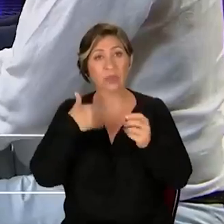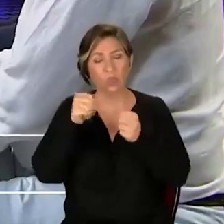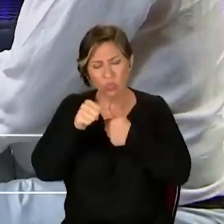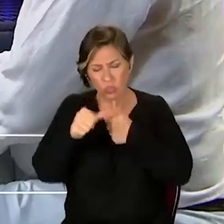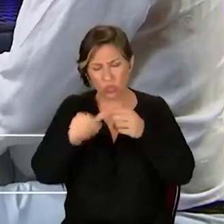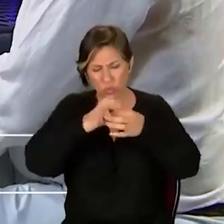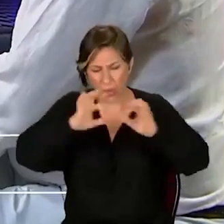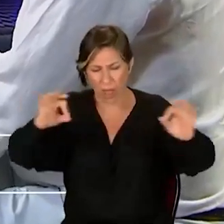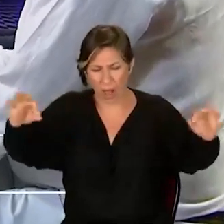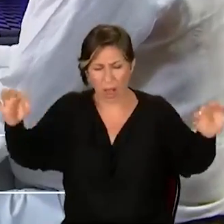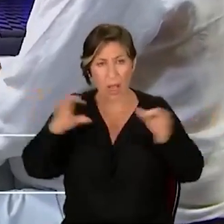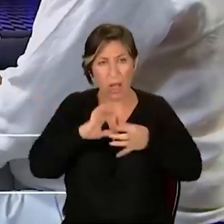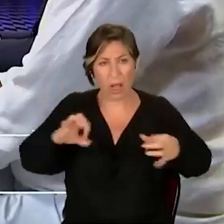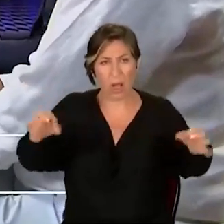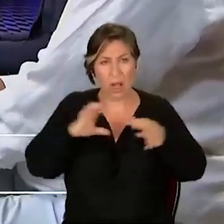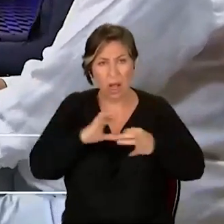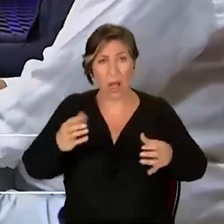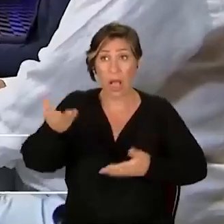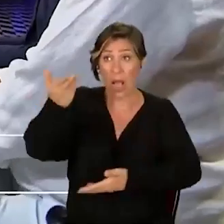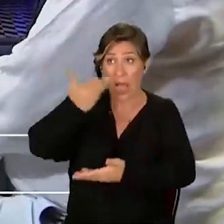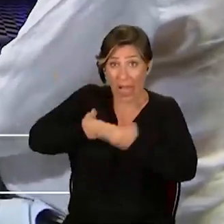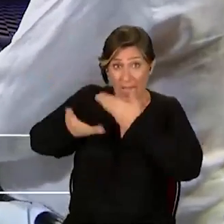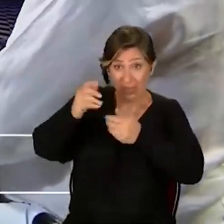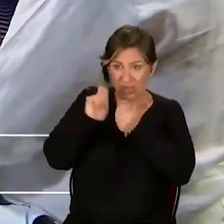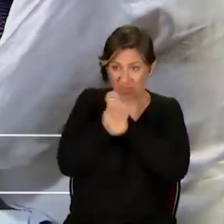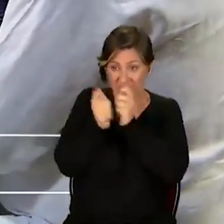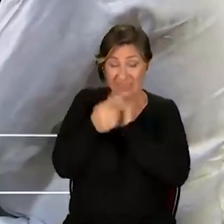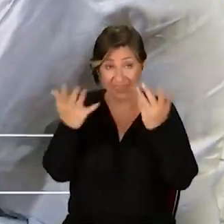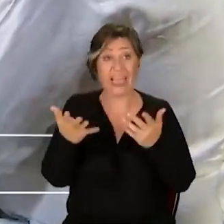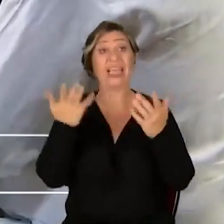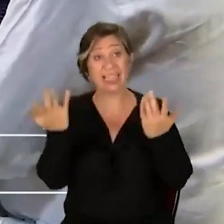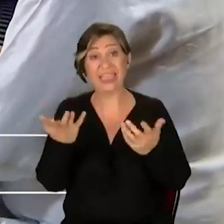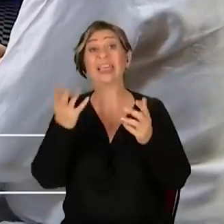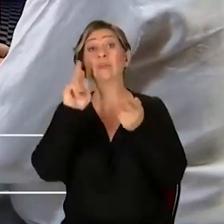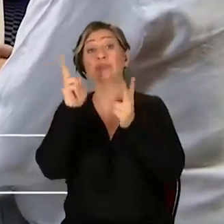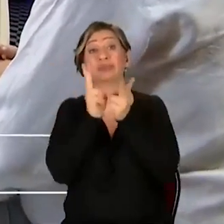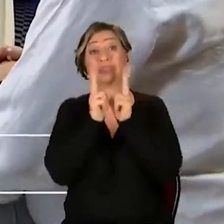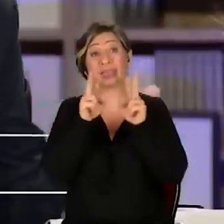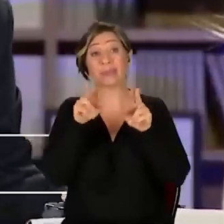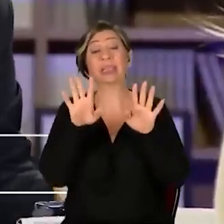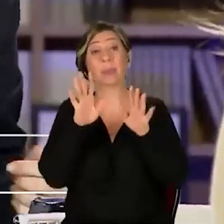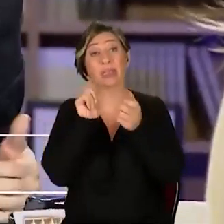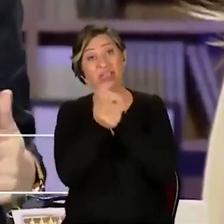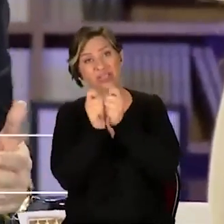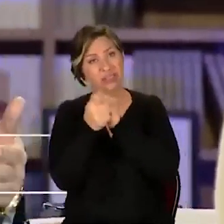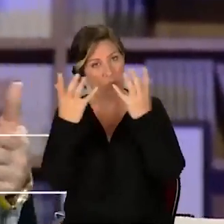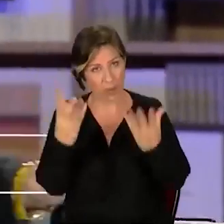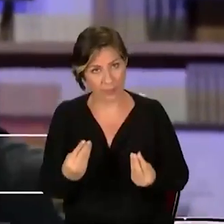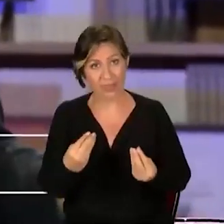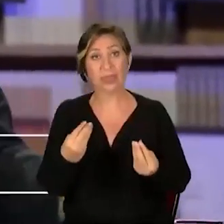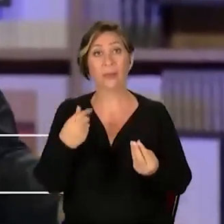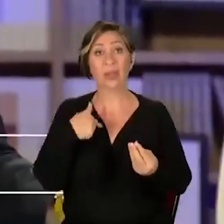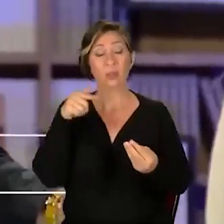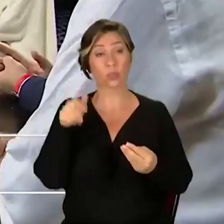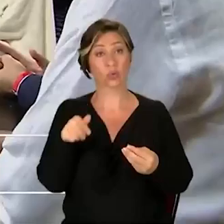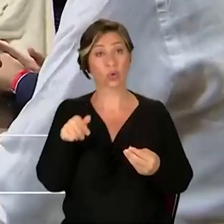uzun cümlelerle tercüme ettiyse ki Shakespeare metinleri böyle fena değildir ama tercümesi olabilir. Dolayısıyla benim